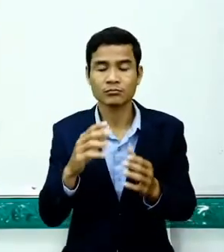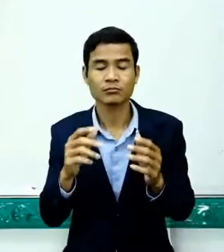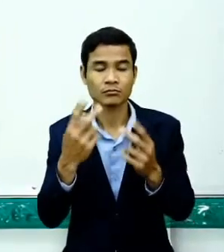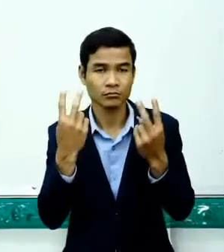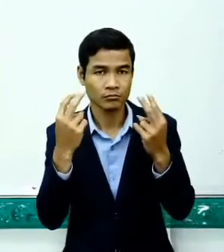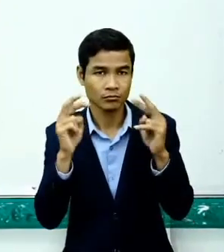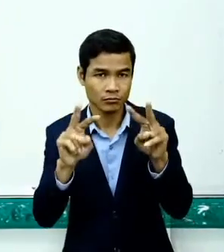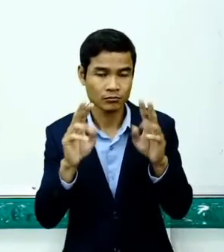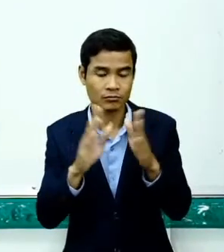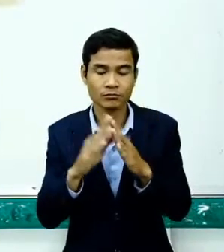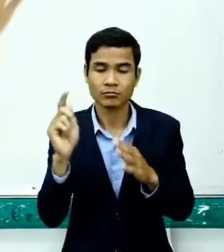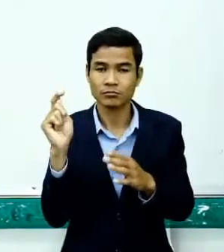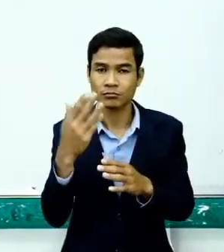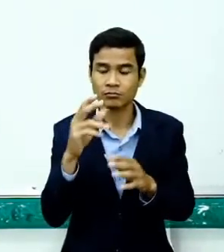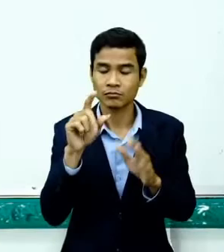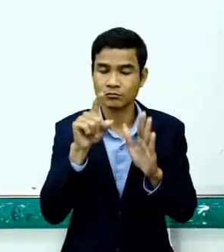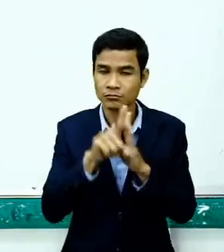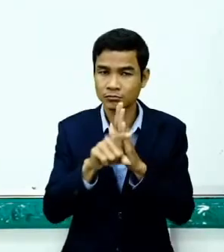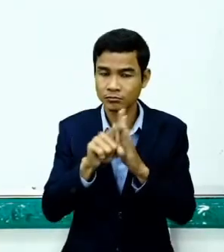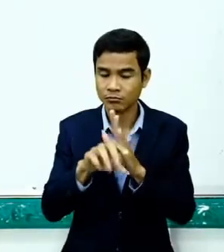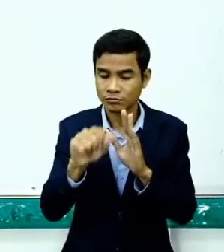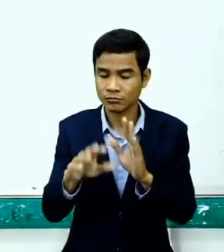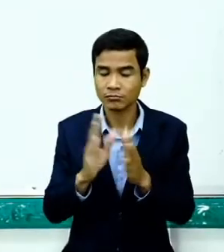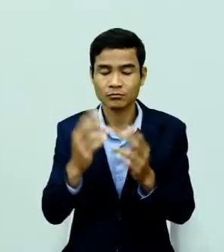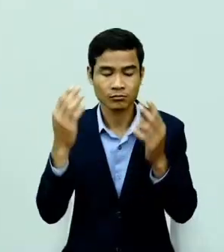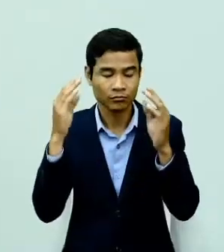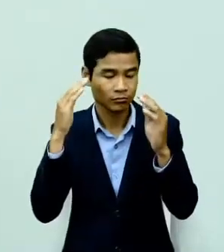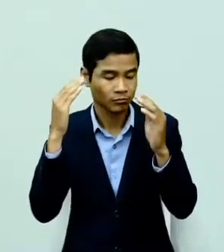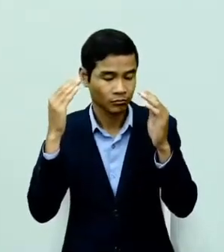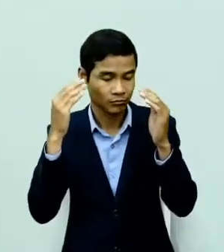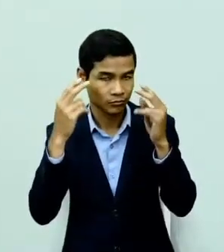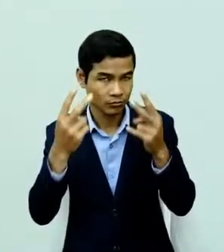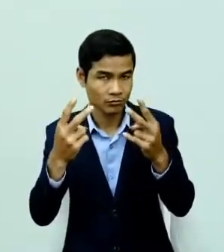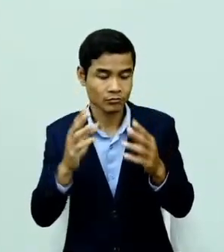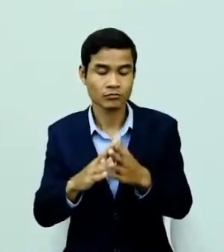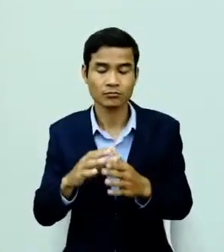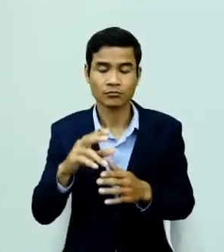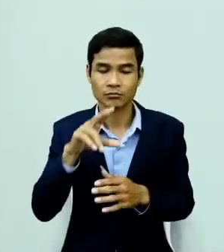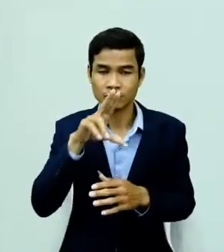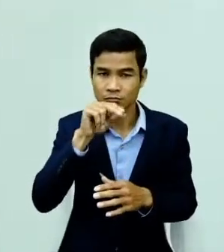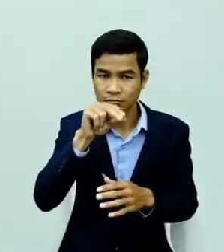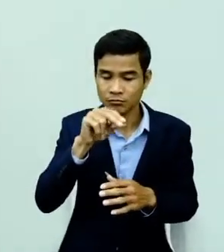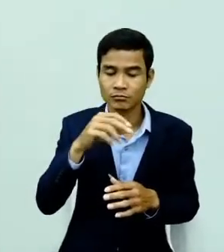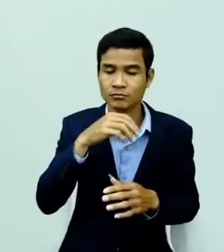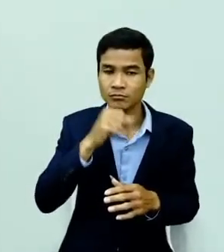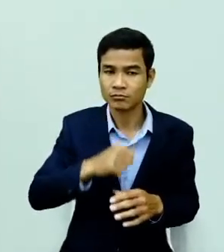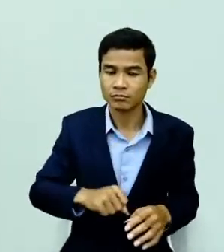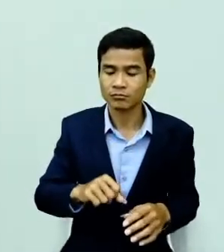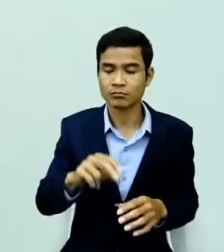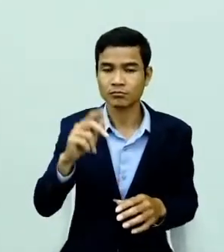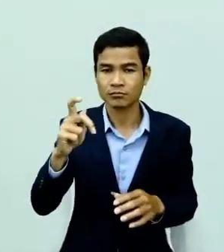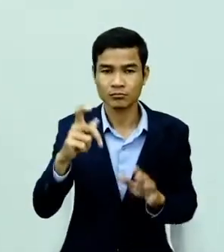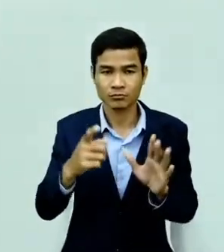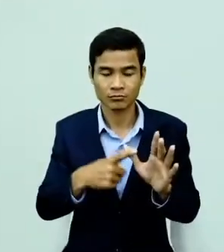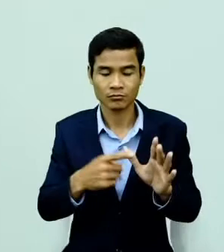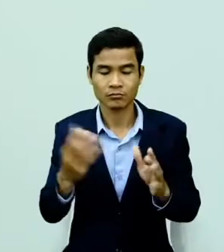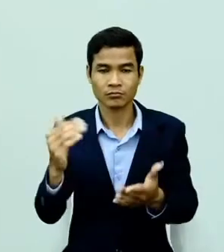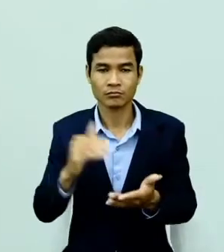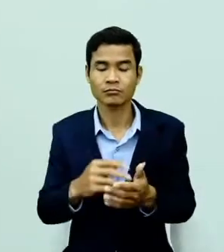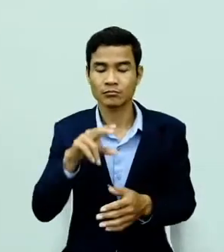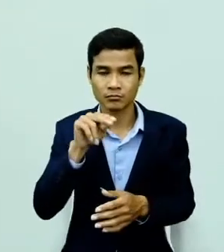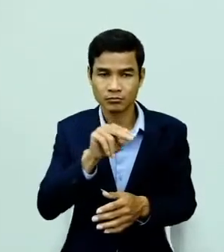មើលចំណងជើងហើយក៏ស្ដាប់ណាទាតាគាចាក៏ស្ដាប់ដឹងទៀត